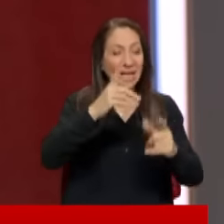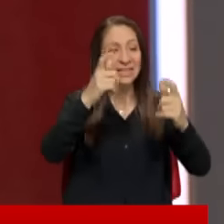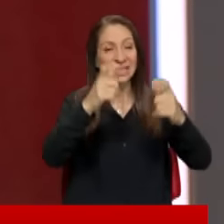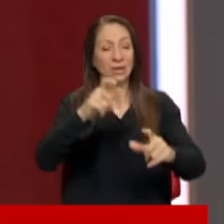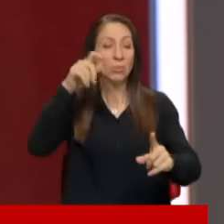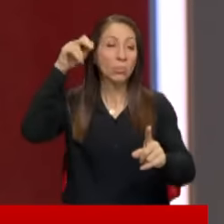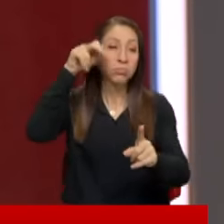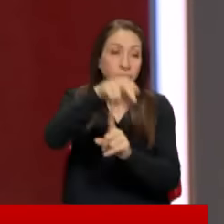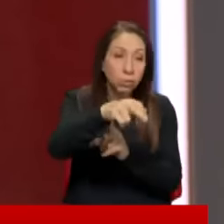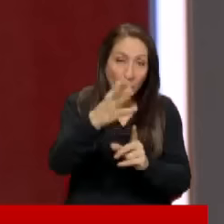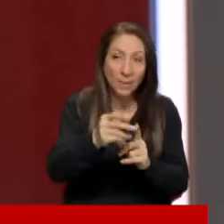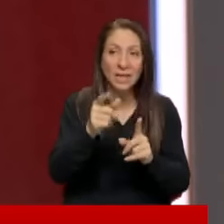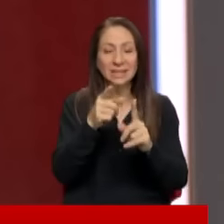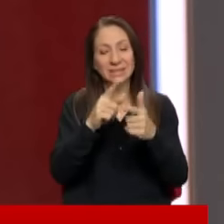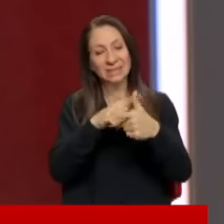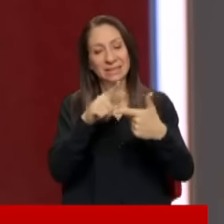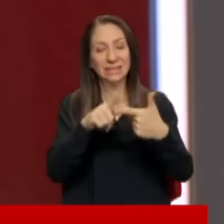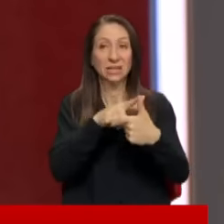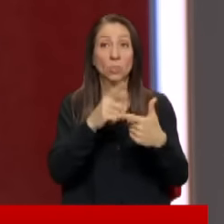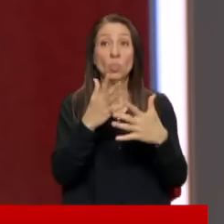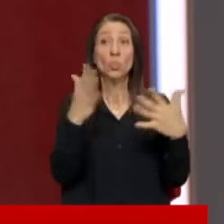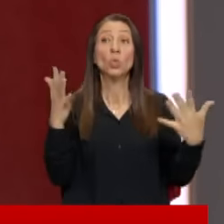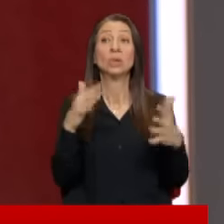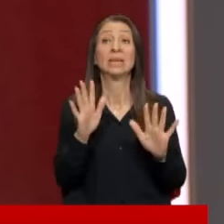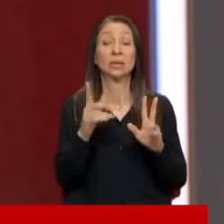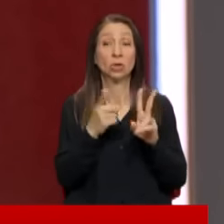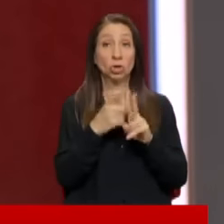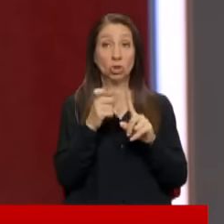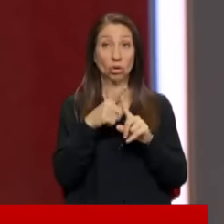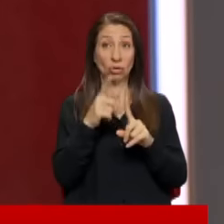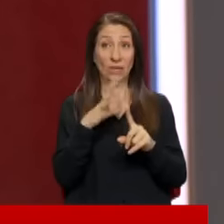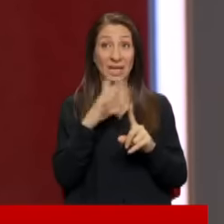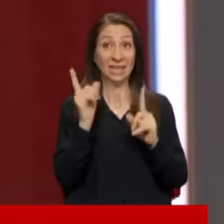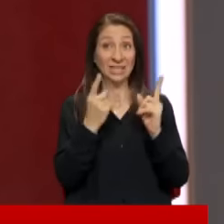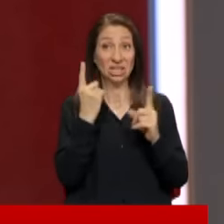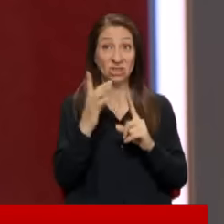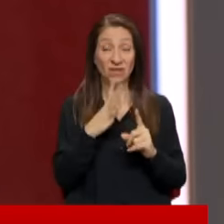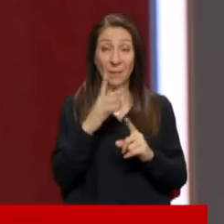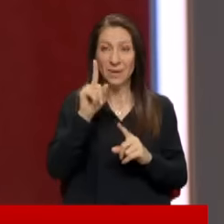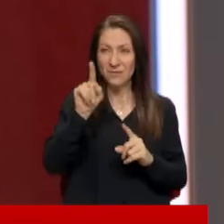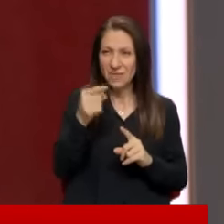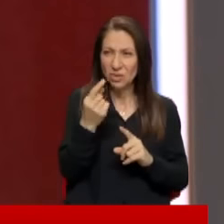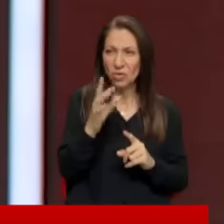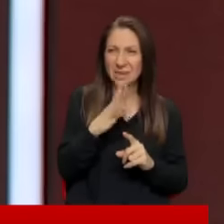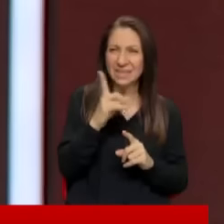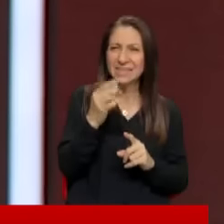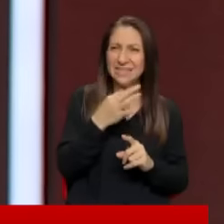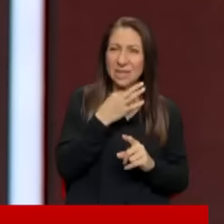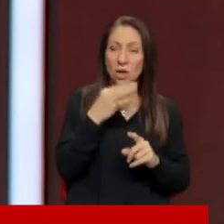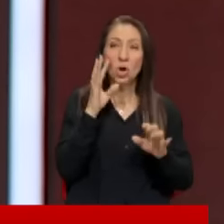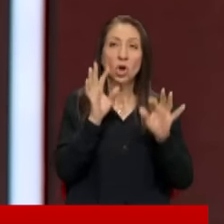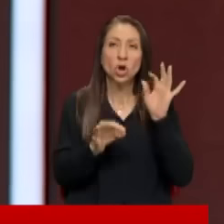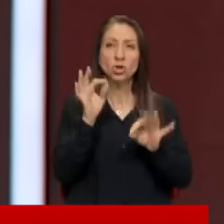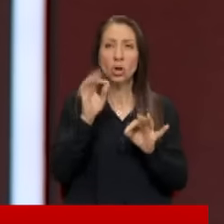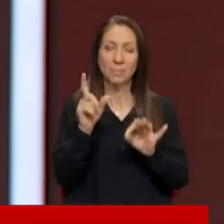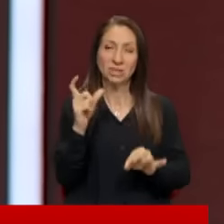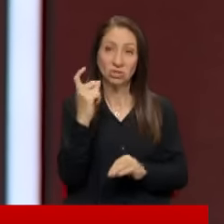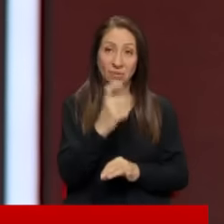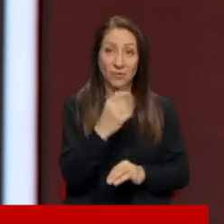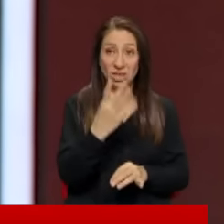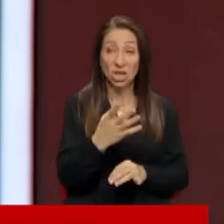saldırı düzenleyebilir ama geniş çaplı bir şey değil. Bu arada notlar vardı. Onlara ilginç notlar o harekata dair. Bir ürünü koyarsan sana zahmet, kontrollü bir karşılık